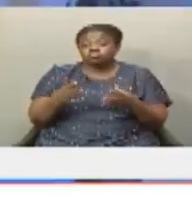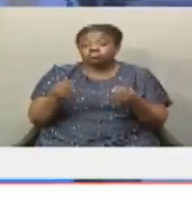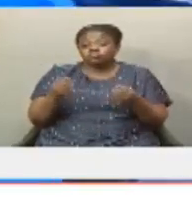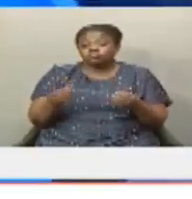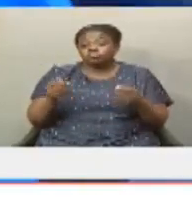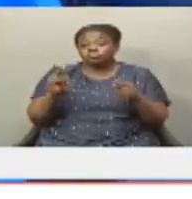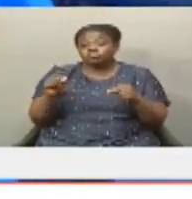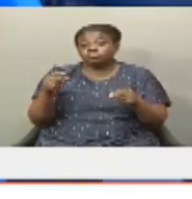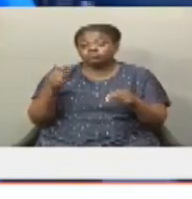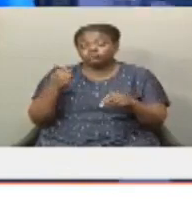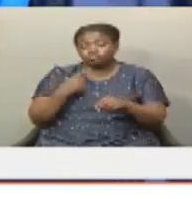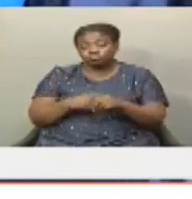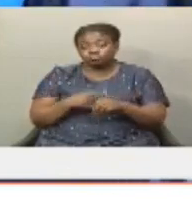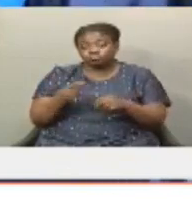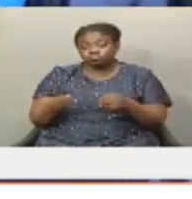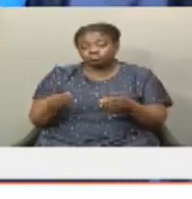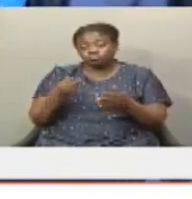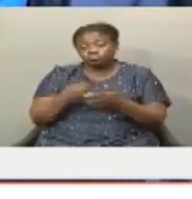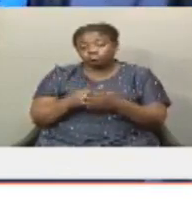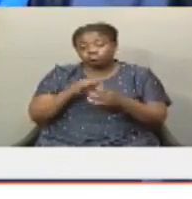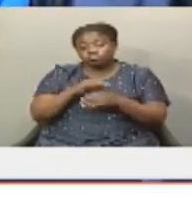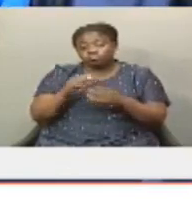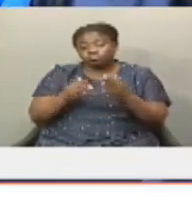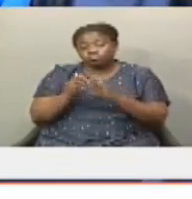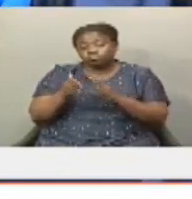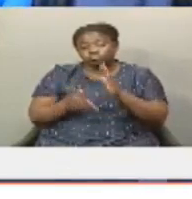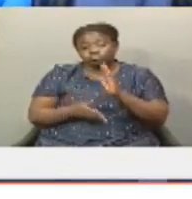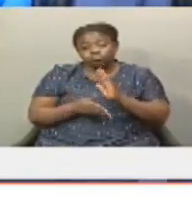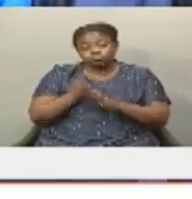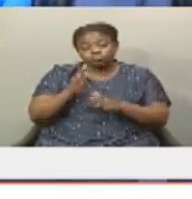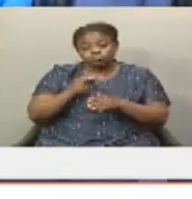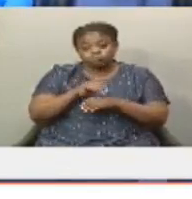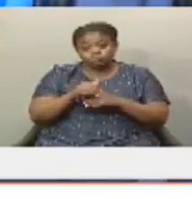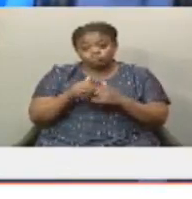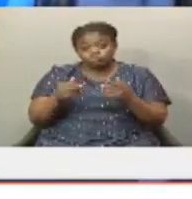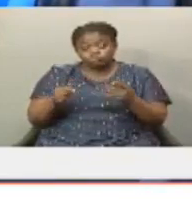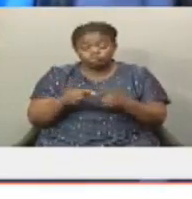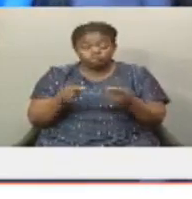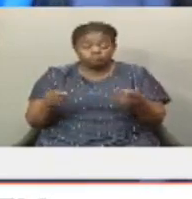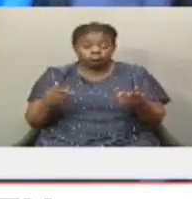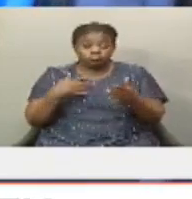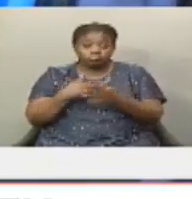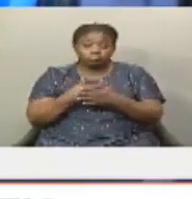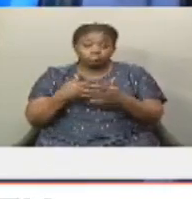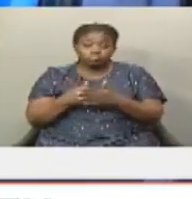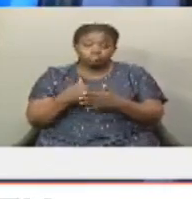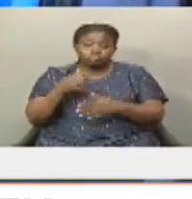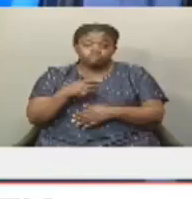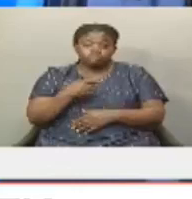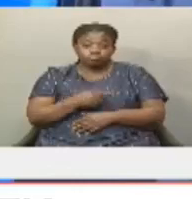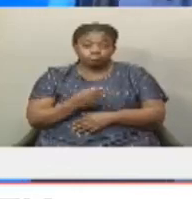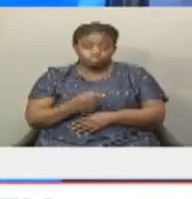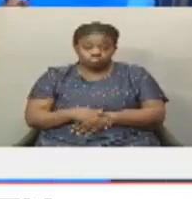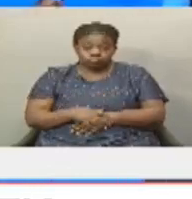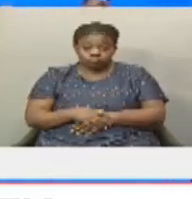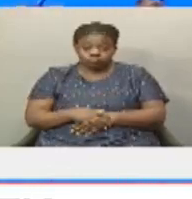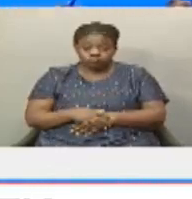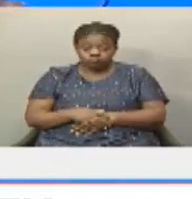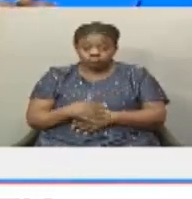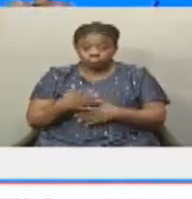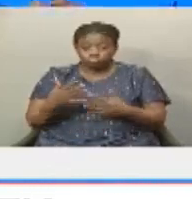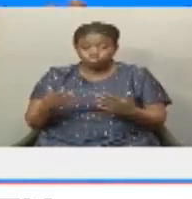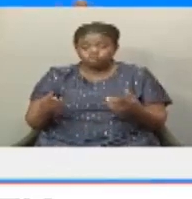sente tubakola nkole sente, tulina okuyita mu bwangu nga tuzikola. Era ekyuma kino kata eno kata era